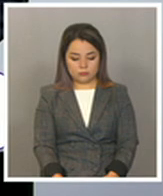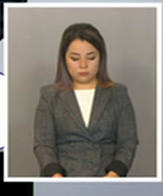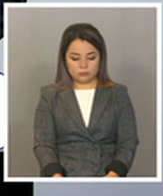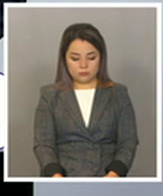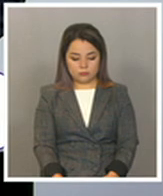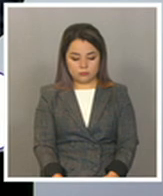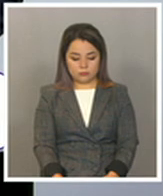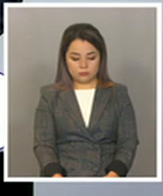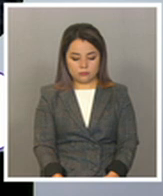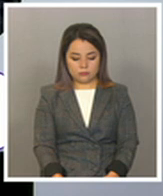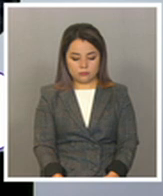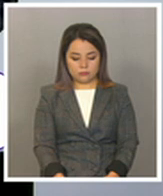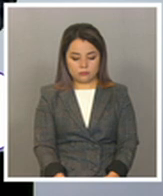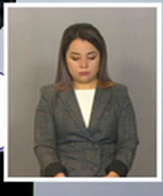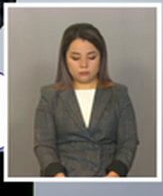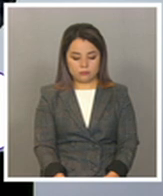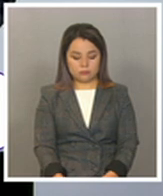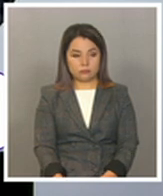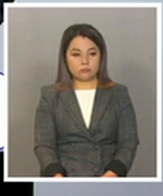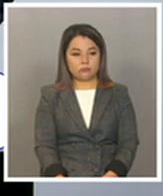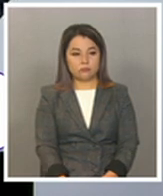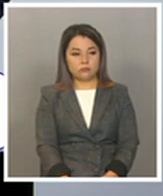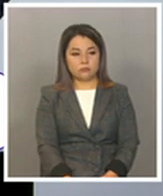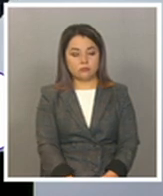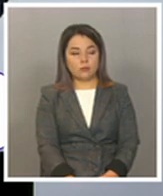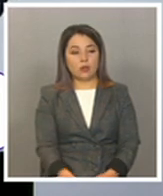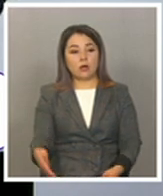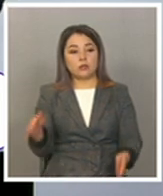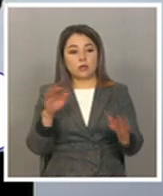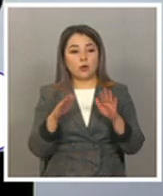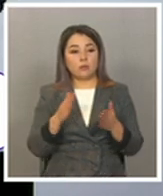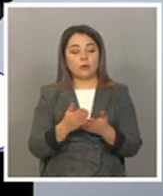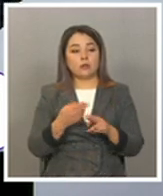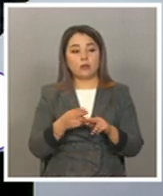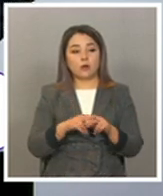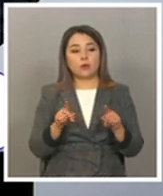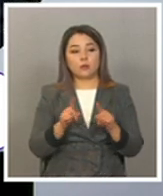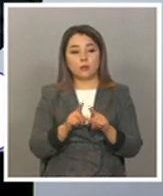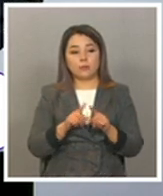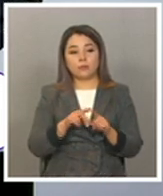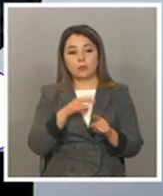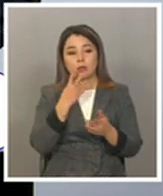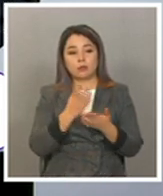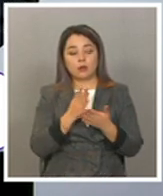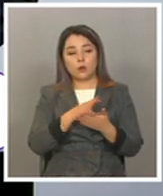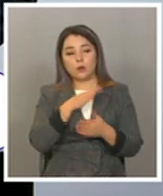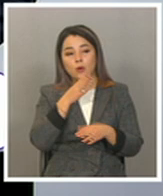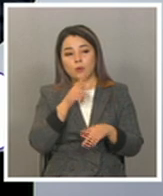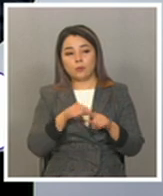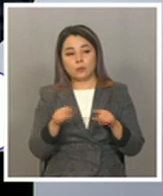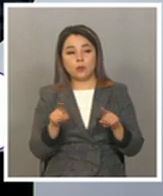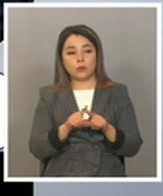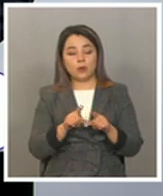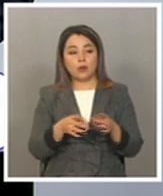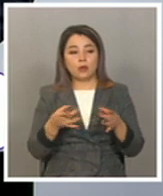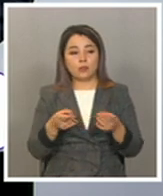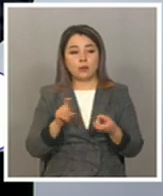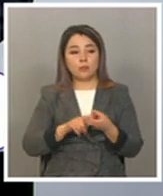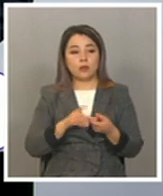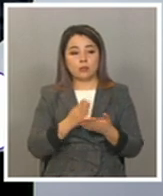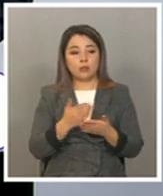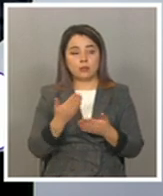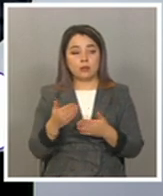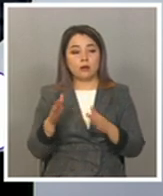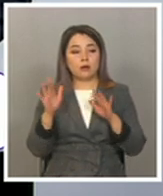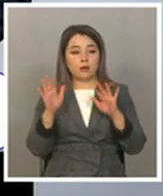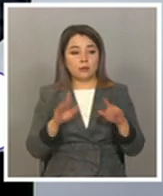Ендеше жауабына назар аударыңыздар. Таулы аумақтардың топырағы әркелкі болуы, ол көп уақыт бойы ылғалға байланысты, қар жамылғысы